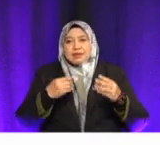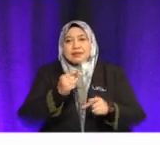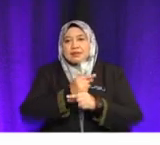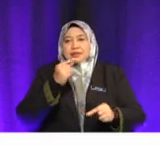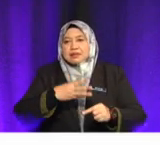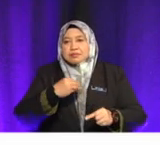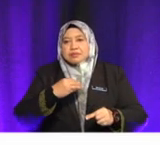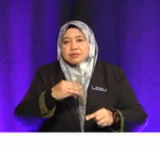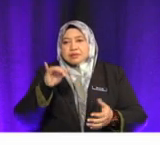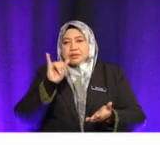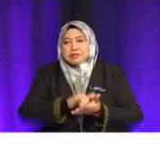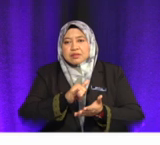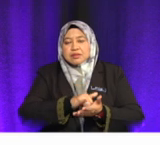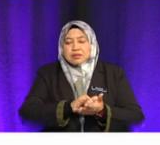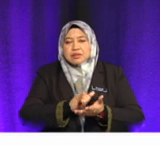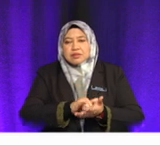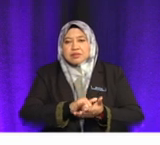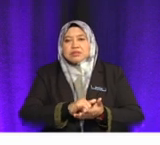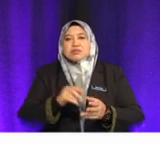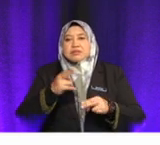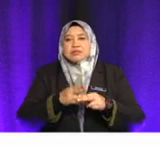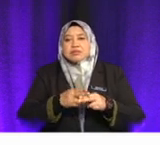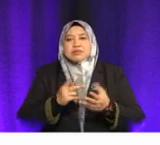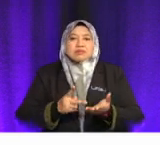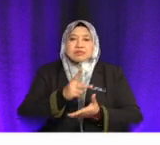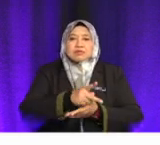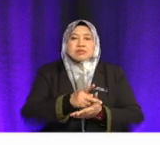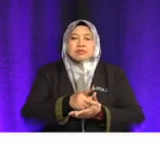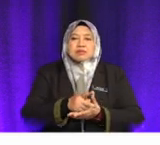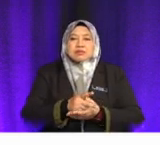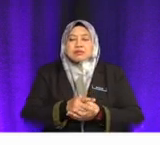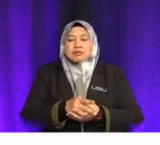itupun kita beli berada di tengah-tengah di antara